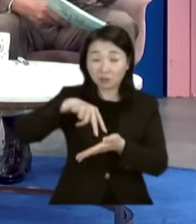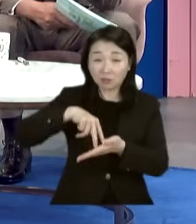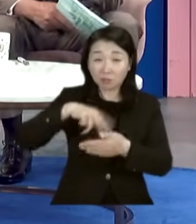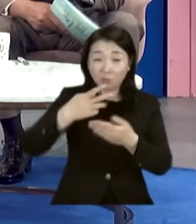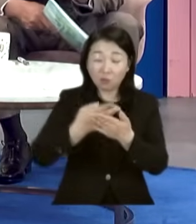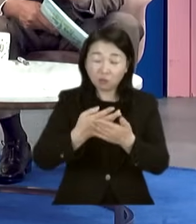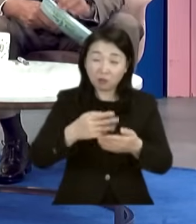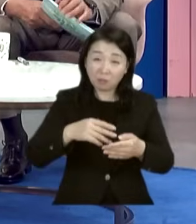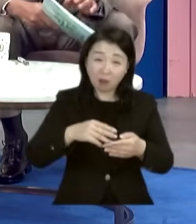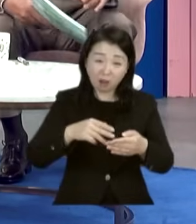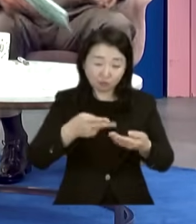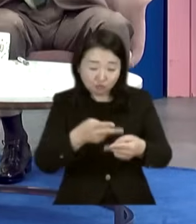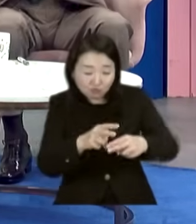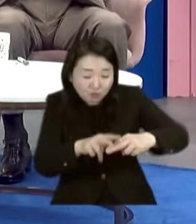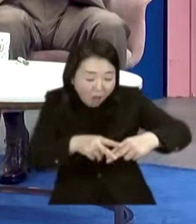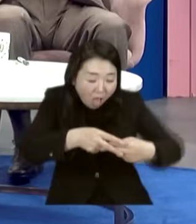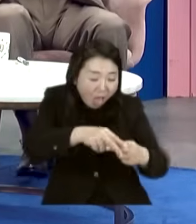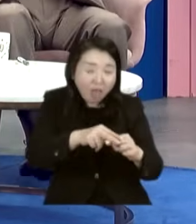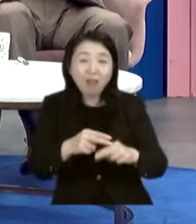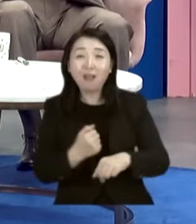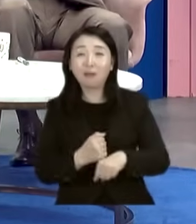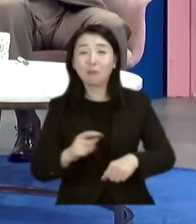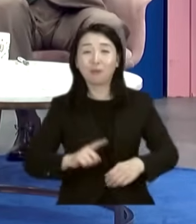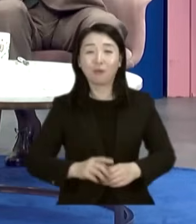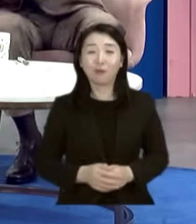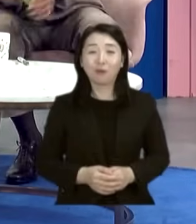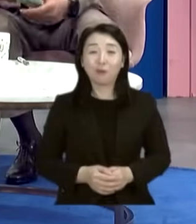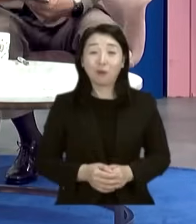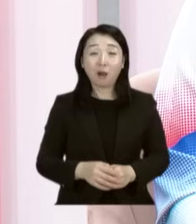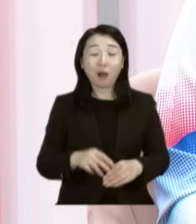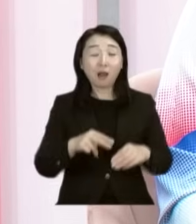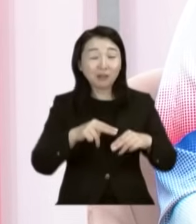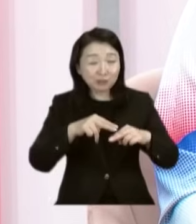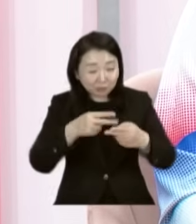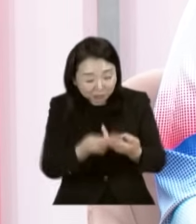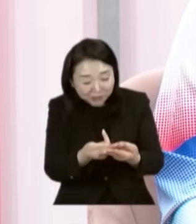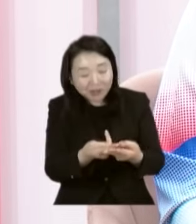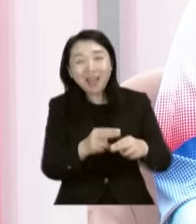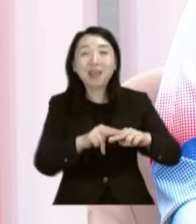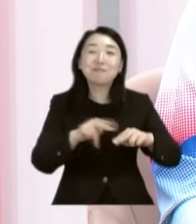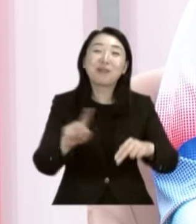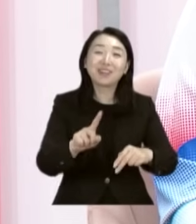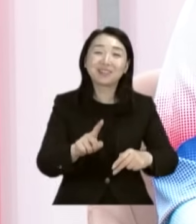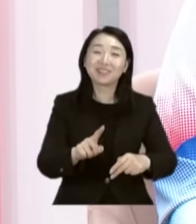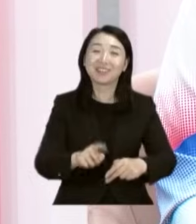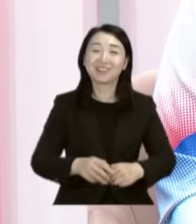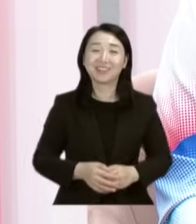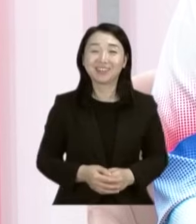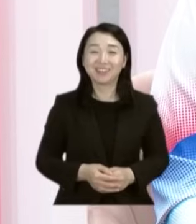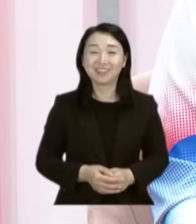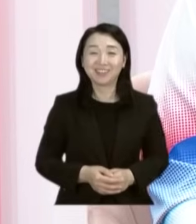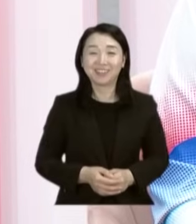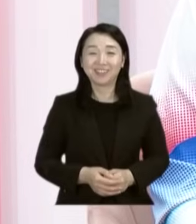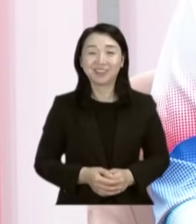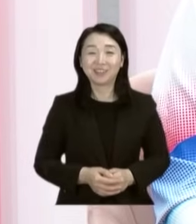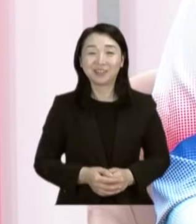하고 있더라고 그 제가 처음에가 도대체 누워서 뭐 하는 거냐 그렇죠